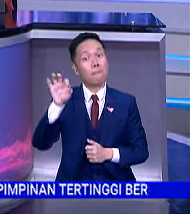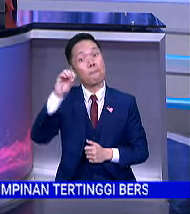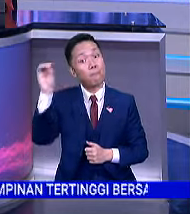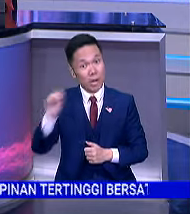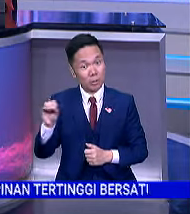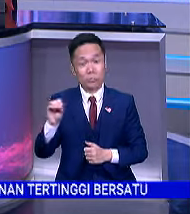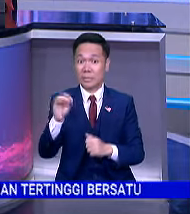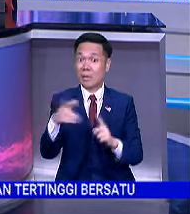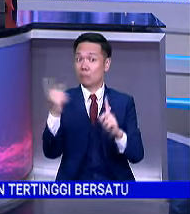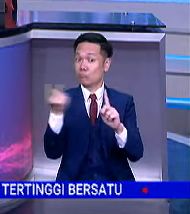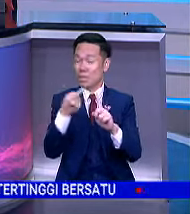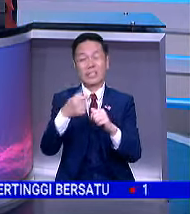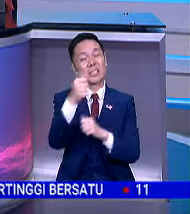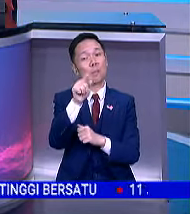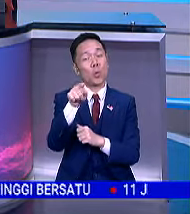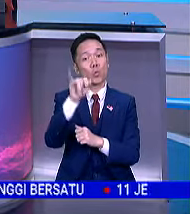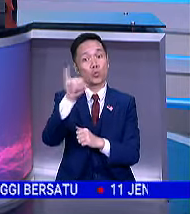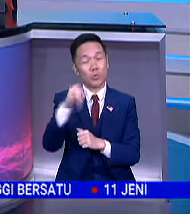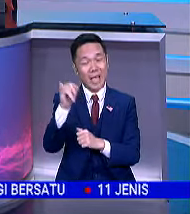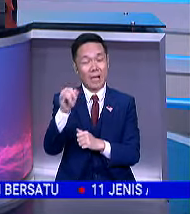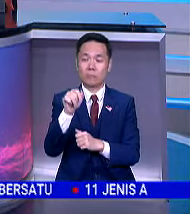31.9% atau